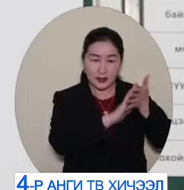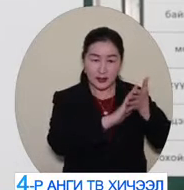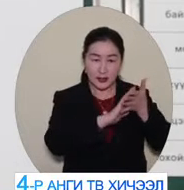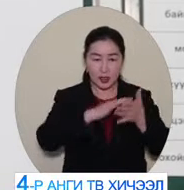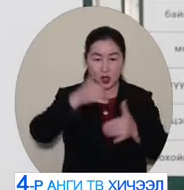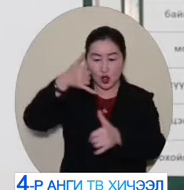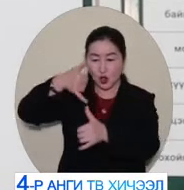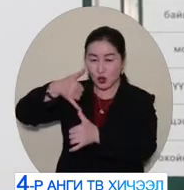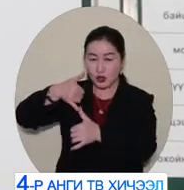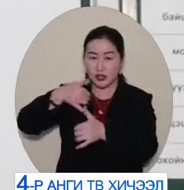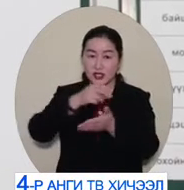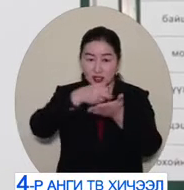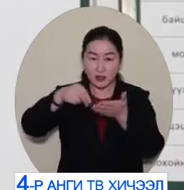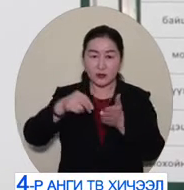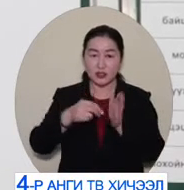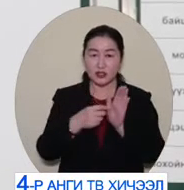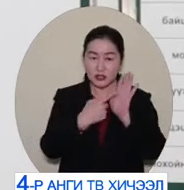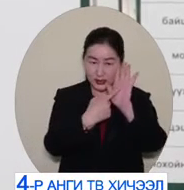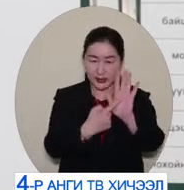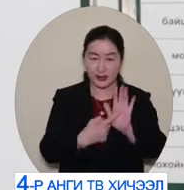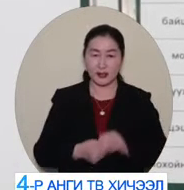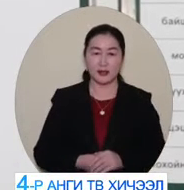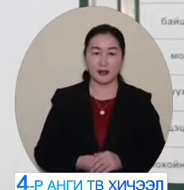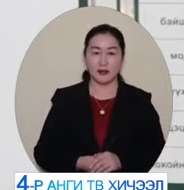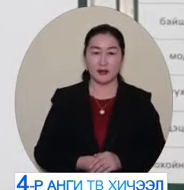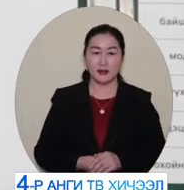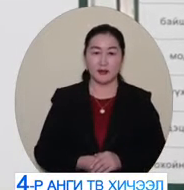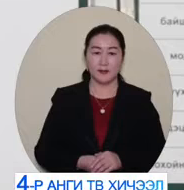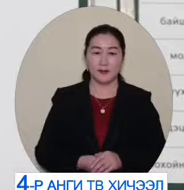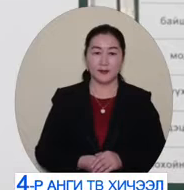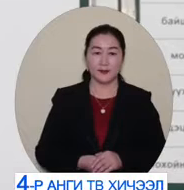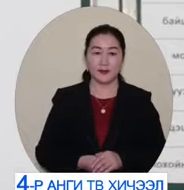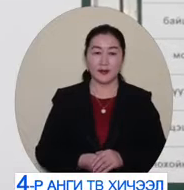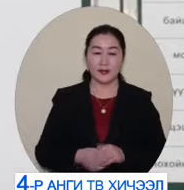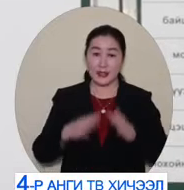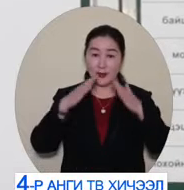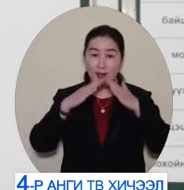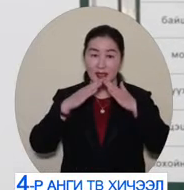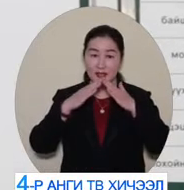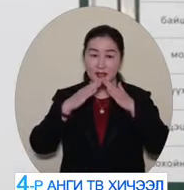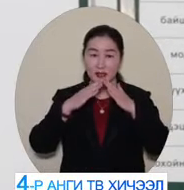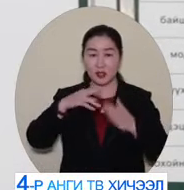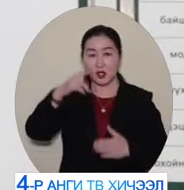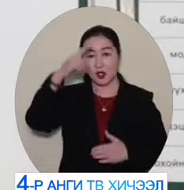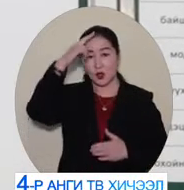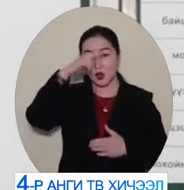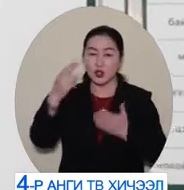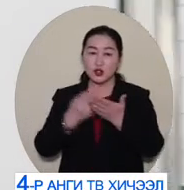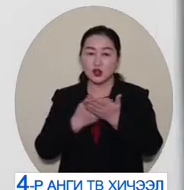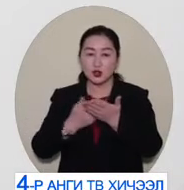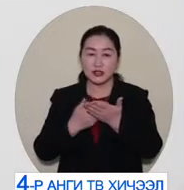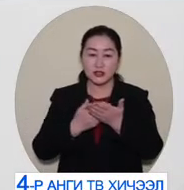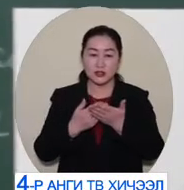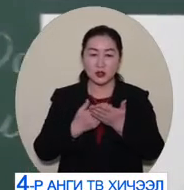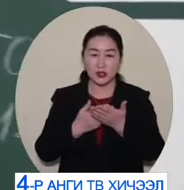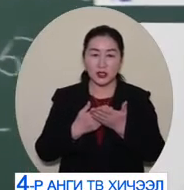тухайн зургийнхаа тухайн дүрснийхээ өндрийг бүгдээрээ энд багнан диаграммаар илэрхийлж тэмдэглэе. За байшин маань